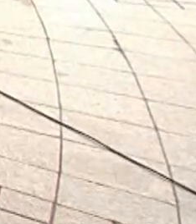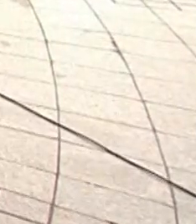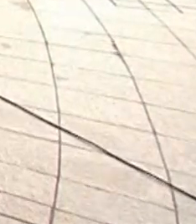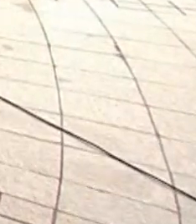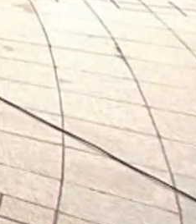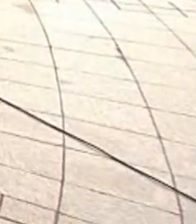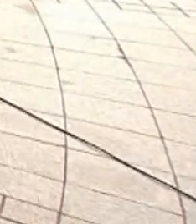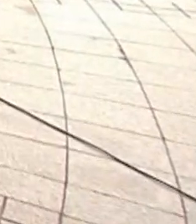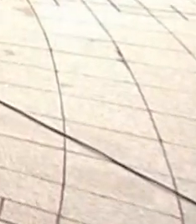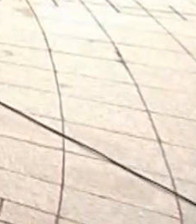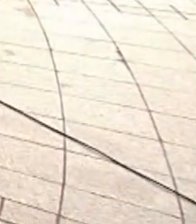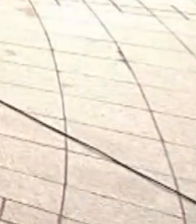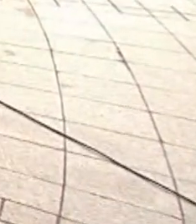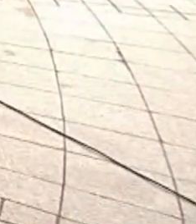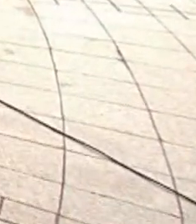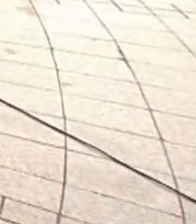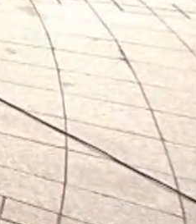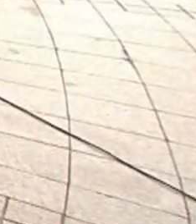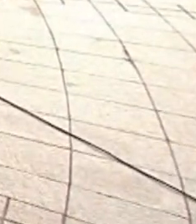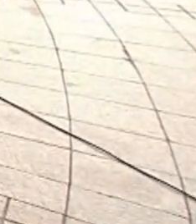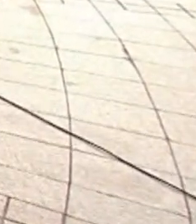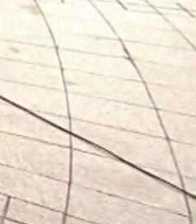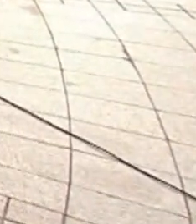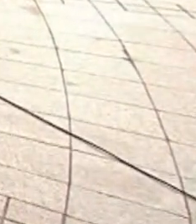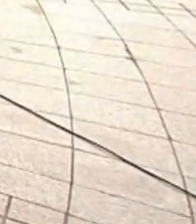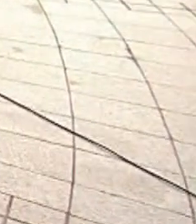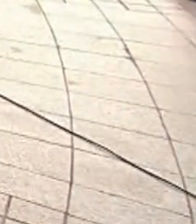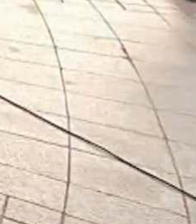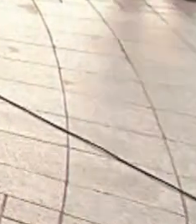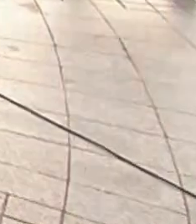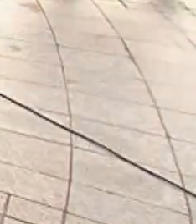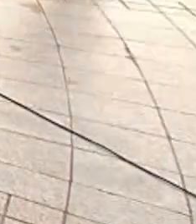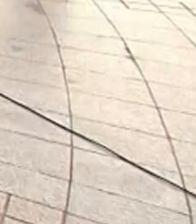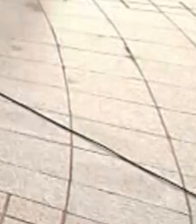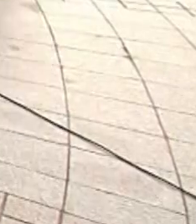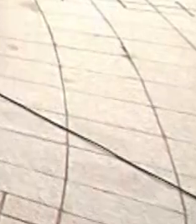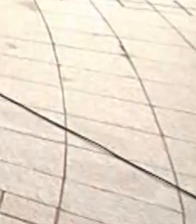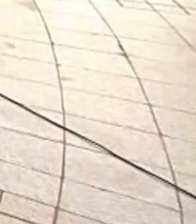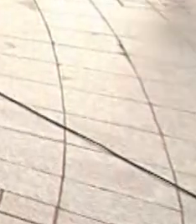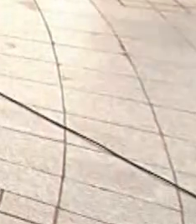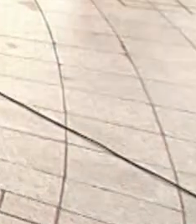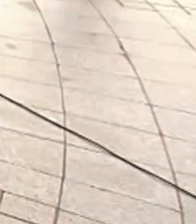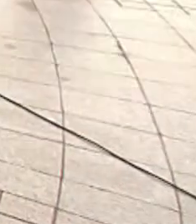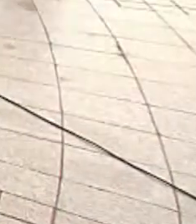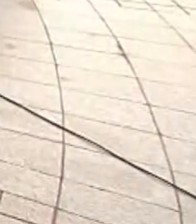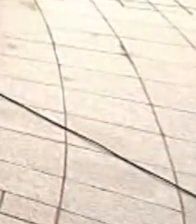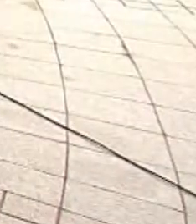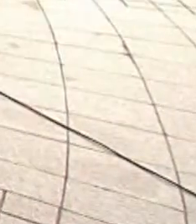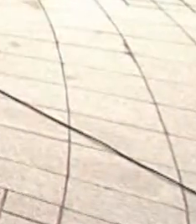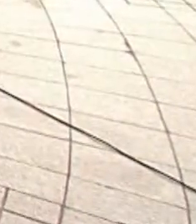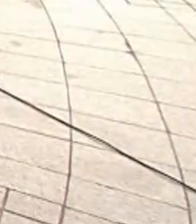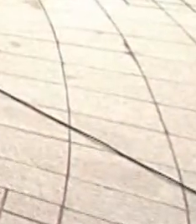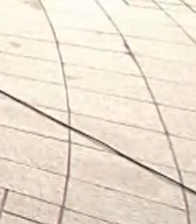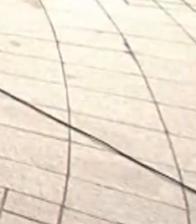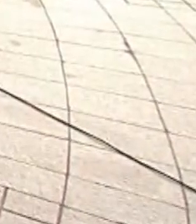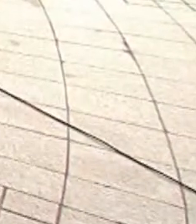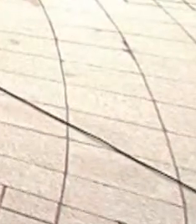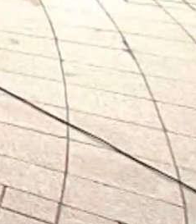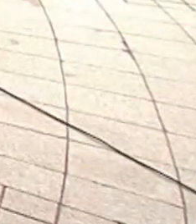있어서 체감온도는 훨씬 더 춥습니다. 매우 따뜻하게 입고 나오시기 바라겠습니다. 이재명 후보의